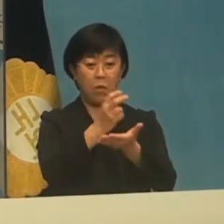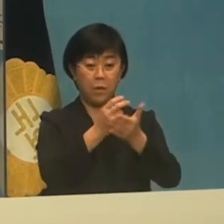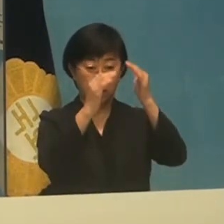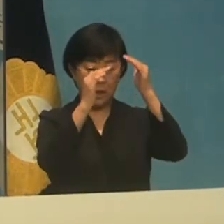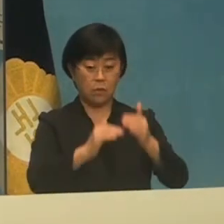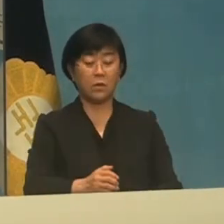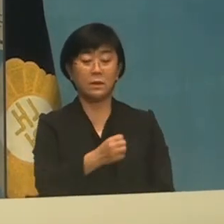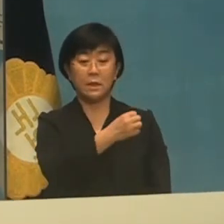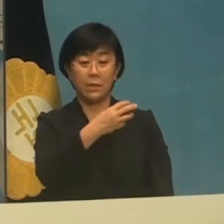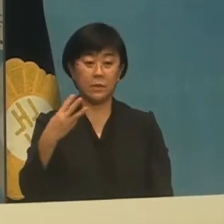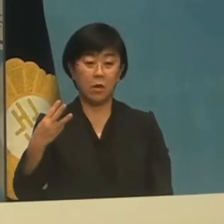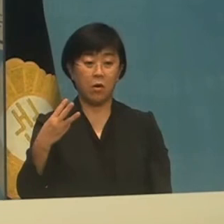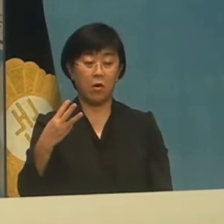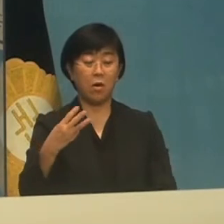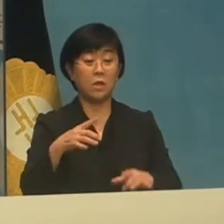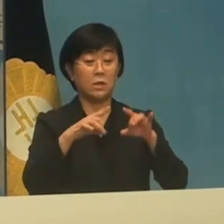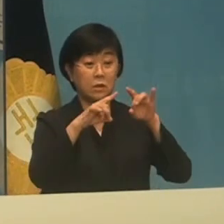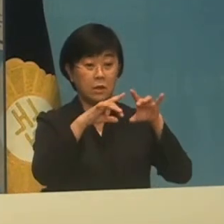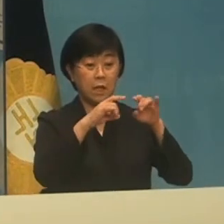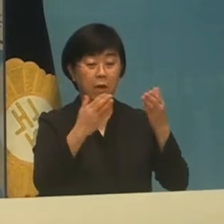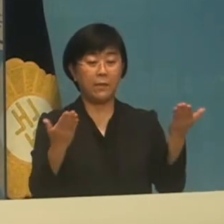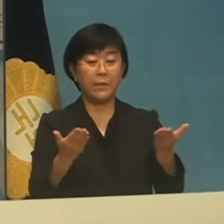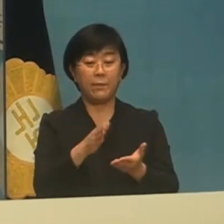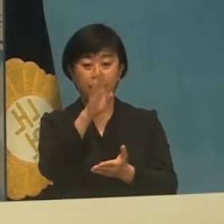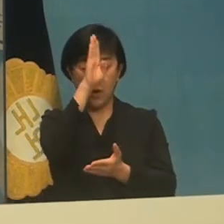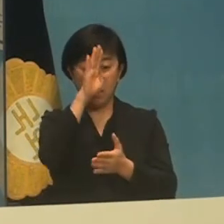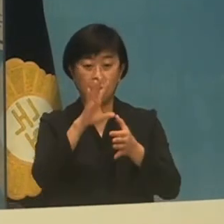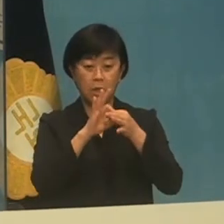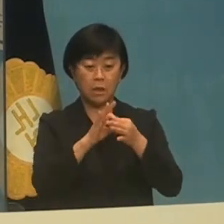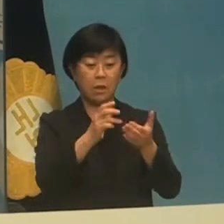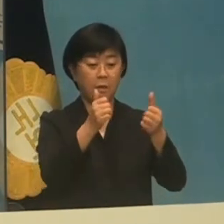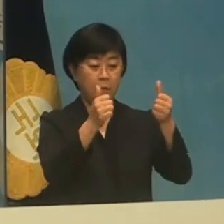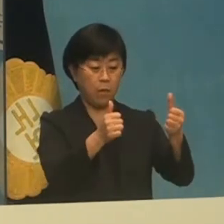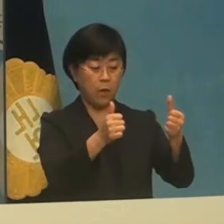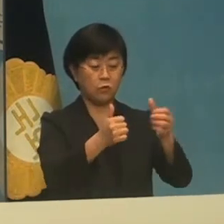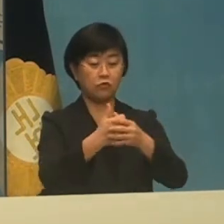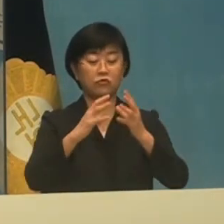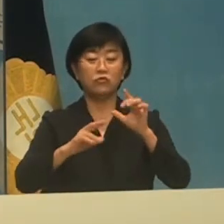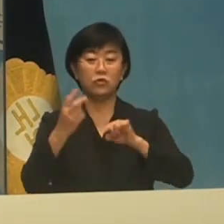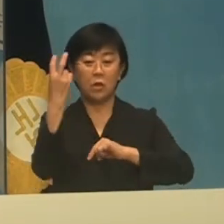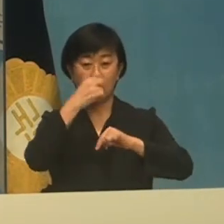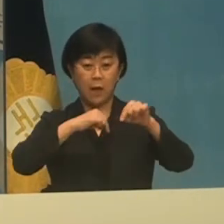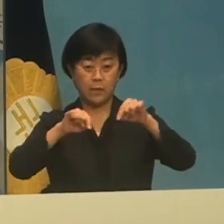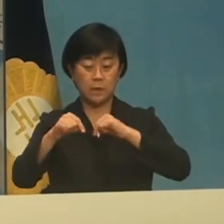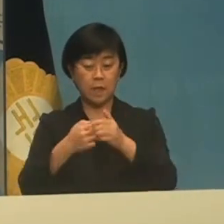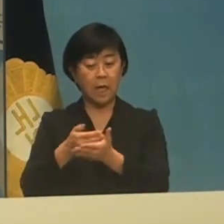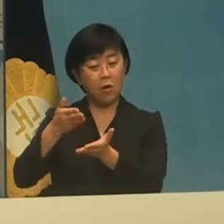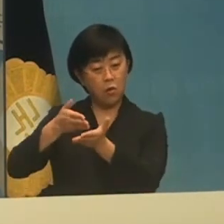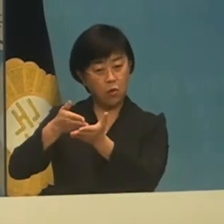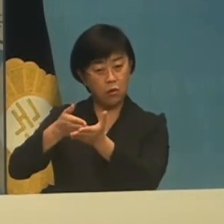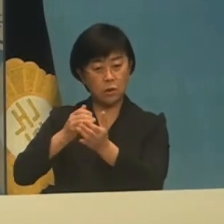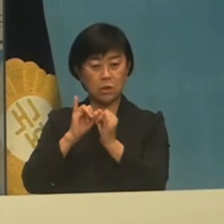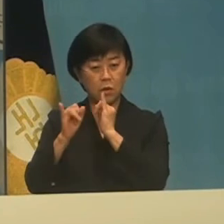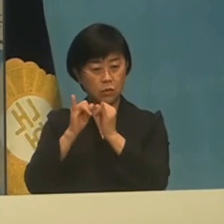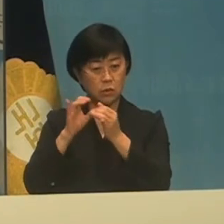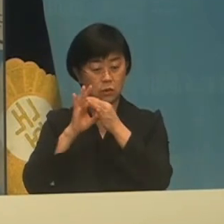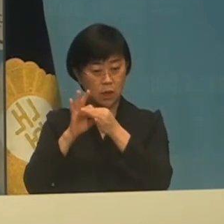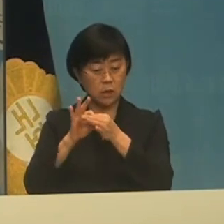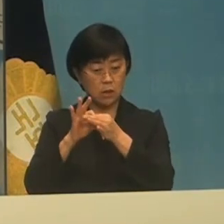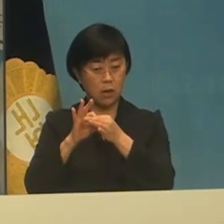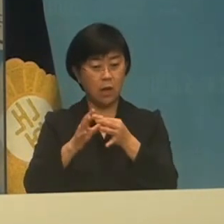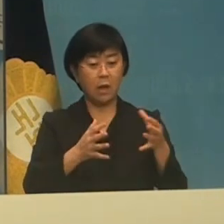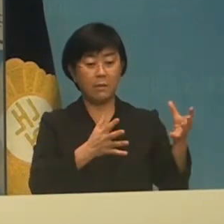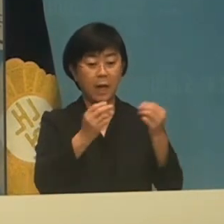내용들은 삼성전자가 직업병 문제와 관련하여 법원과 국정감사, 언론 인터뷰들을 통해